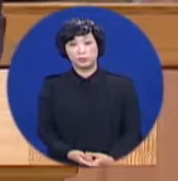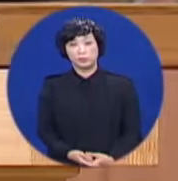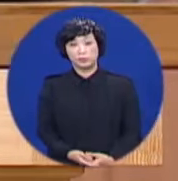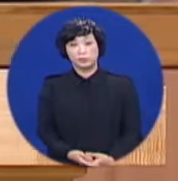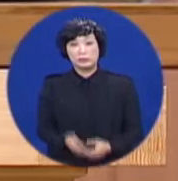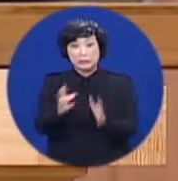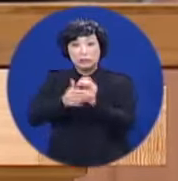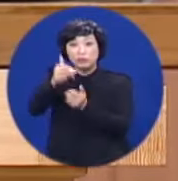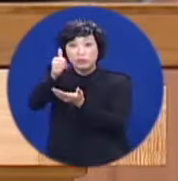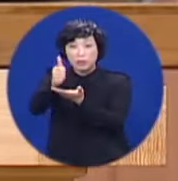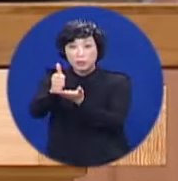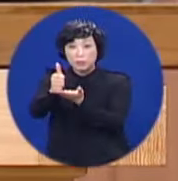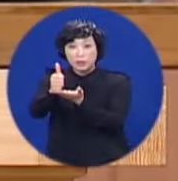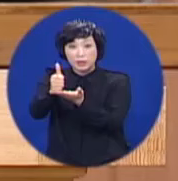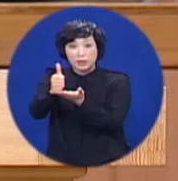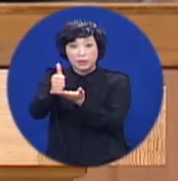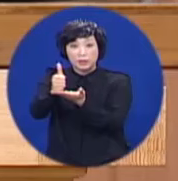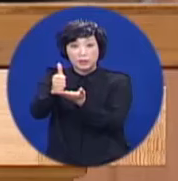그래서 예수님이